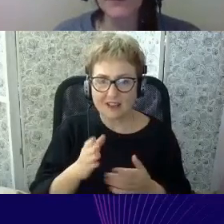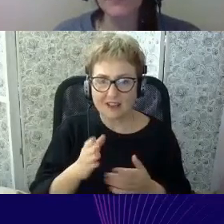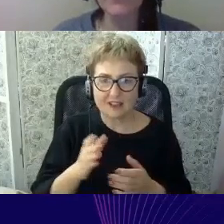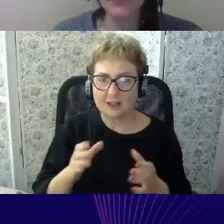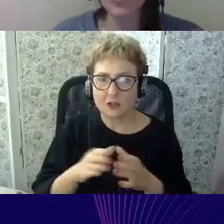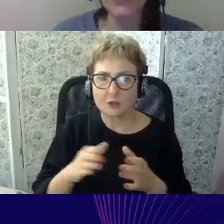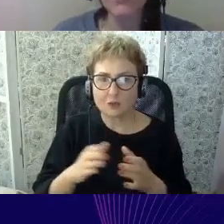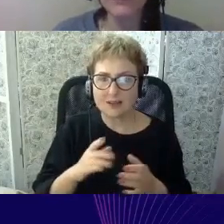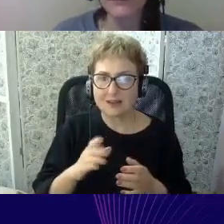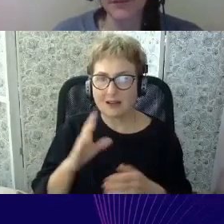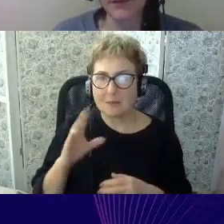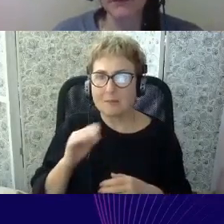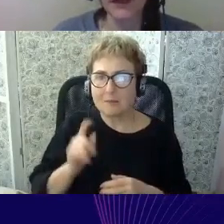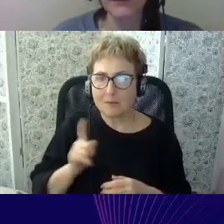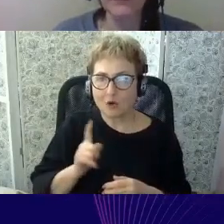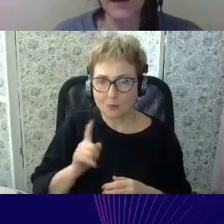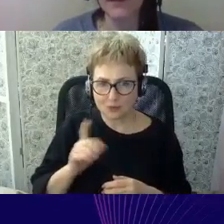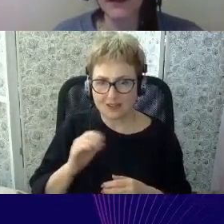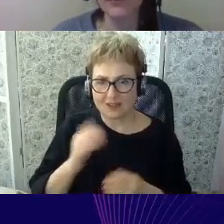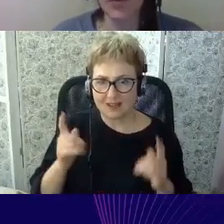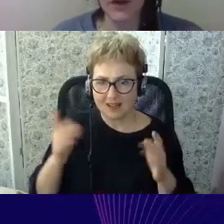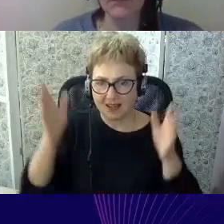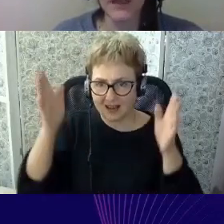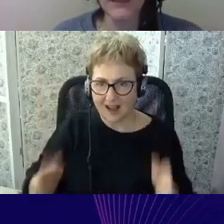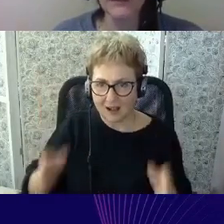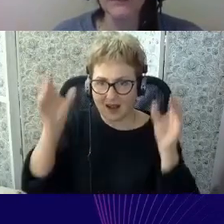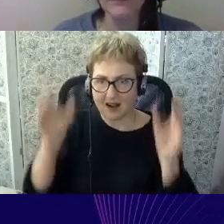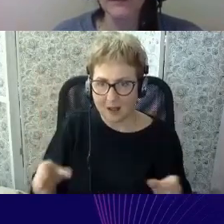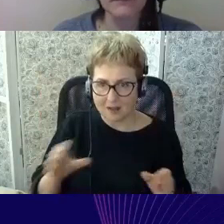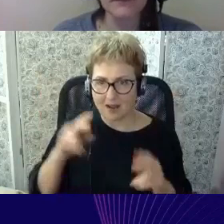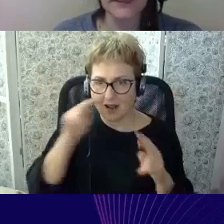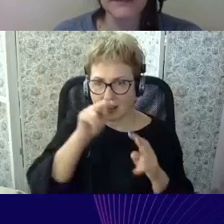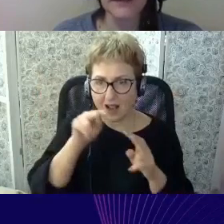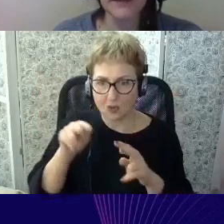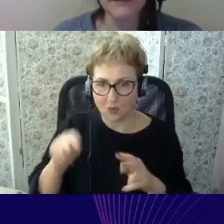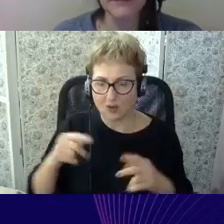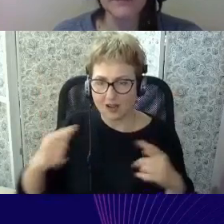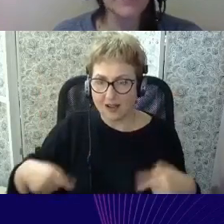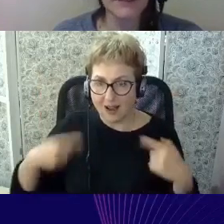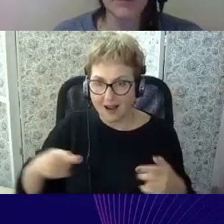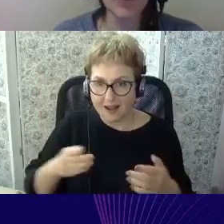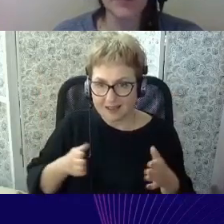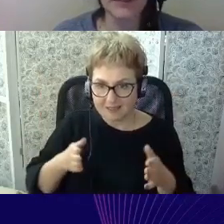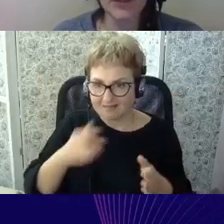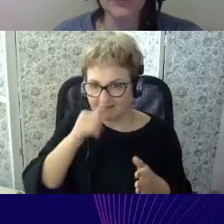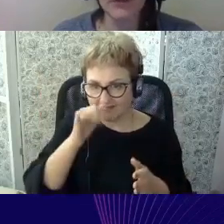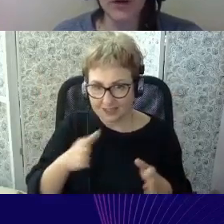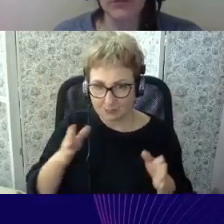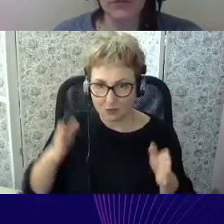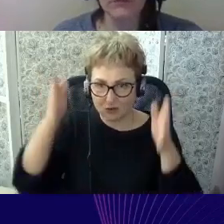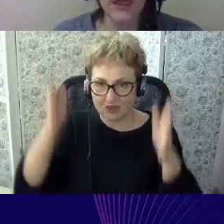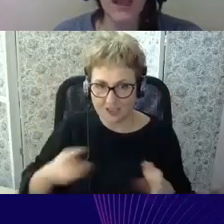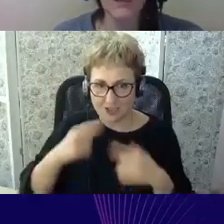группы пропускными системами, да, это рамки контроля. И кресло-коляска не всегда может пройти через